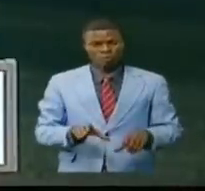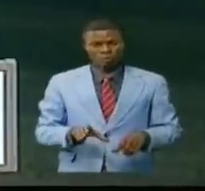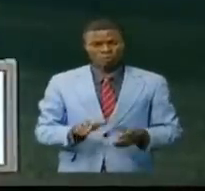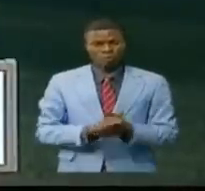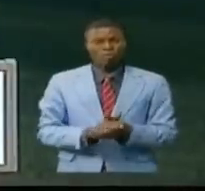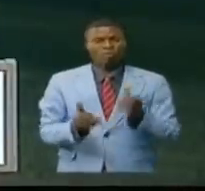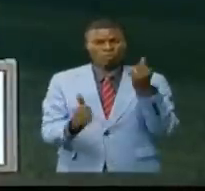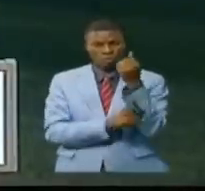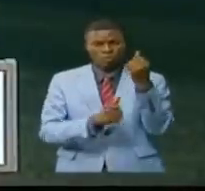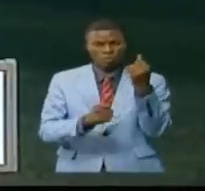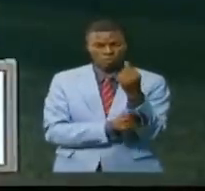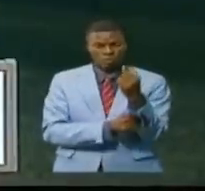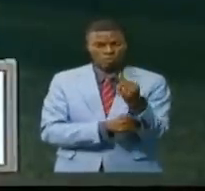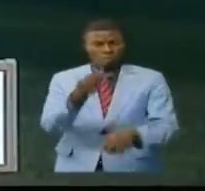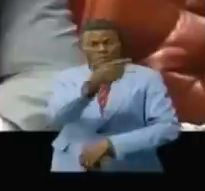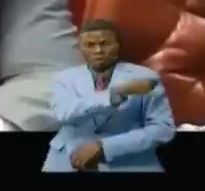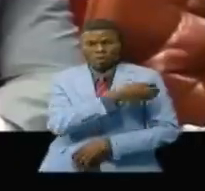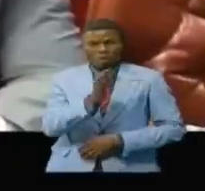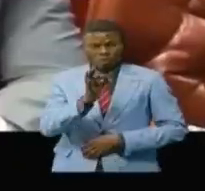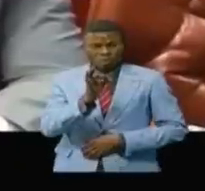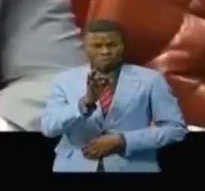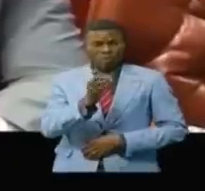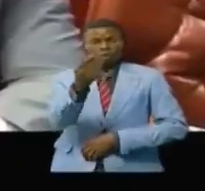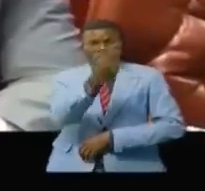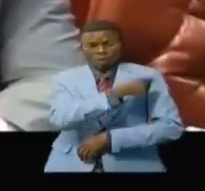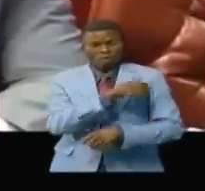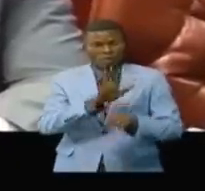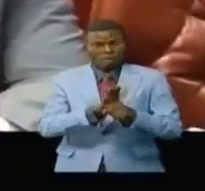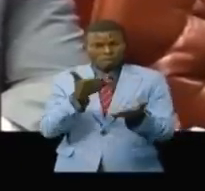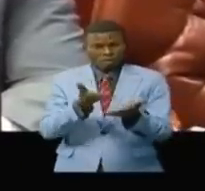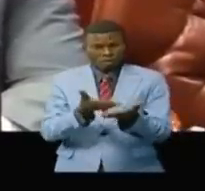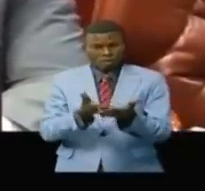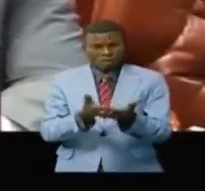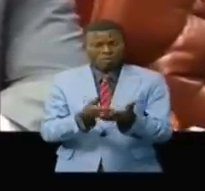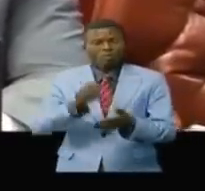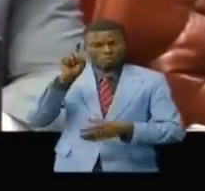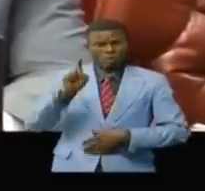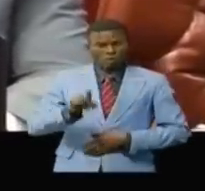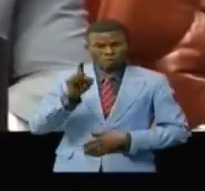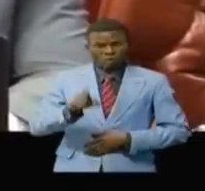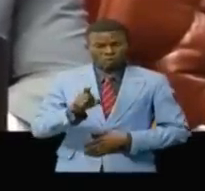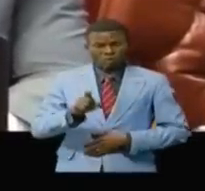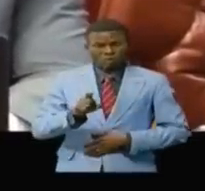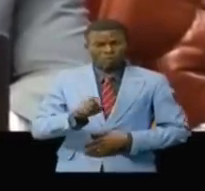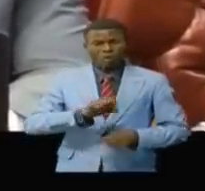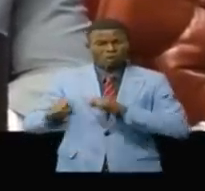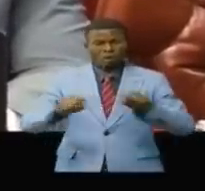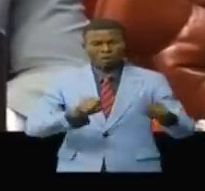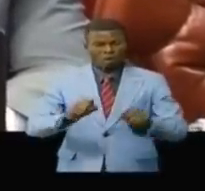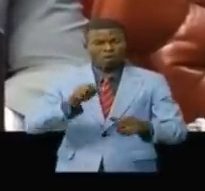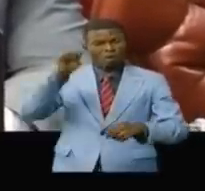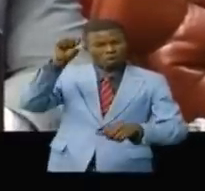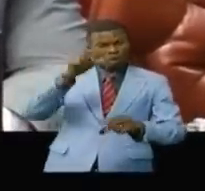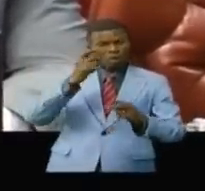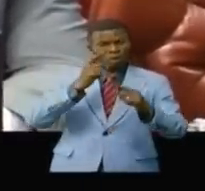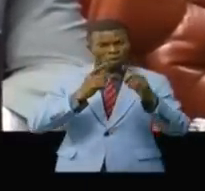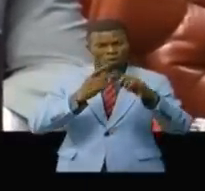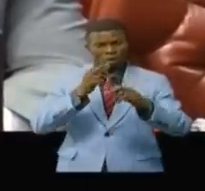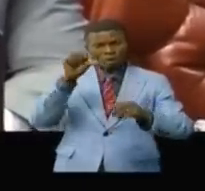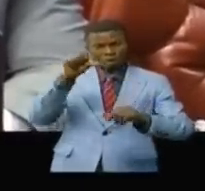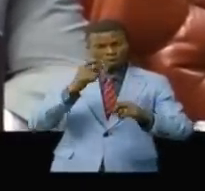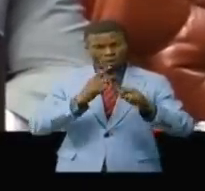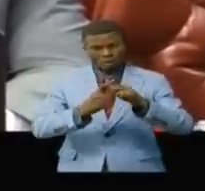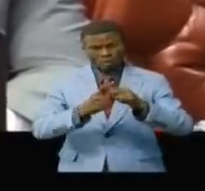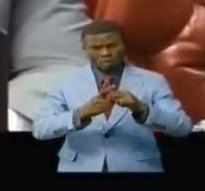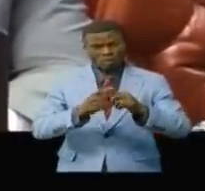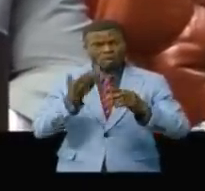les personnes non vaccinées ou insuffisamment vaccinées seront obligées d'avoir un test négatif avant d'entrer ou de sortir de